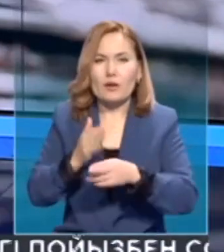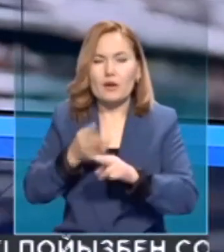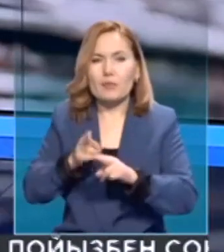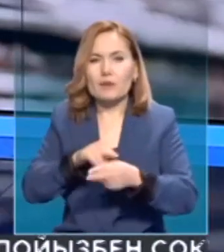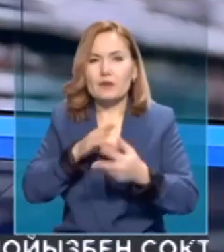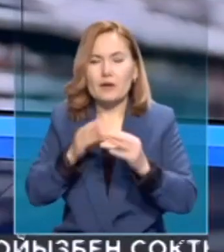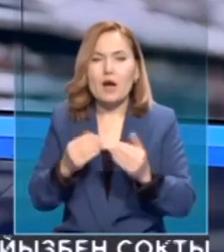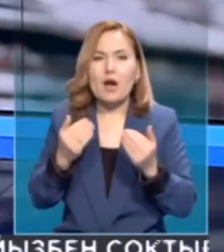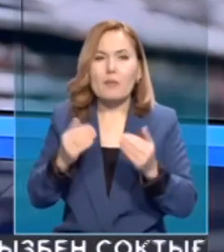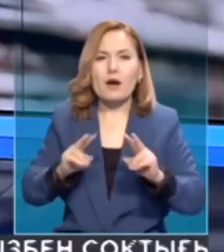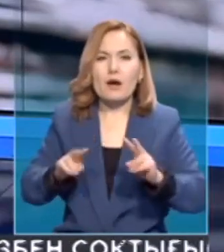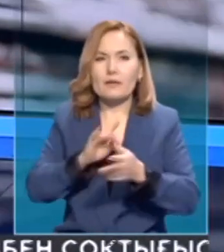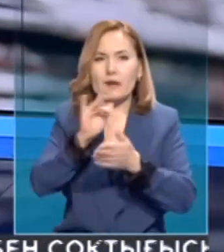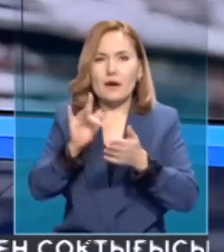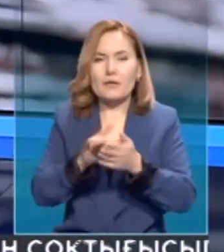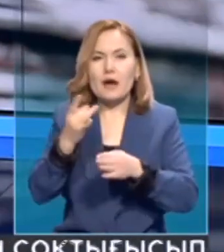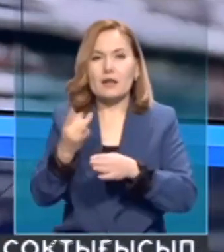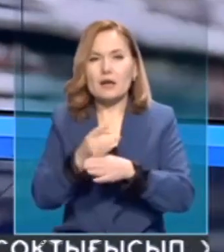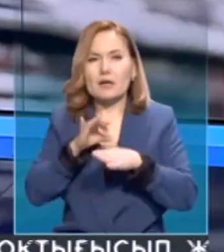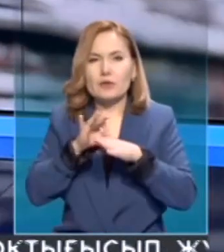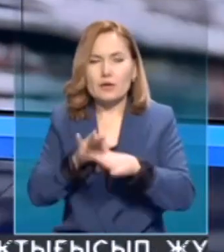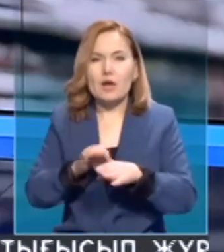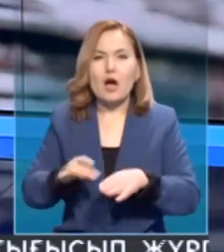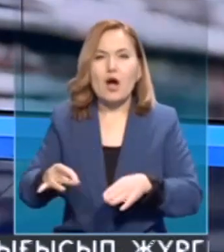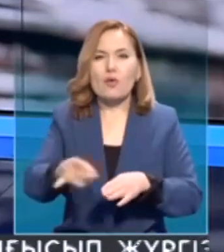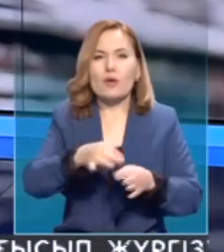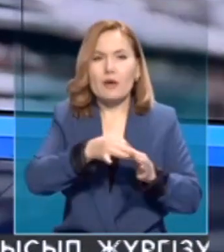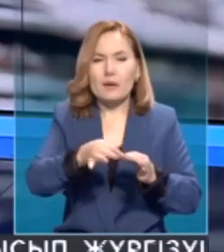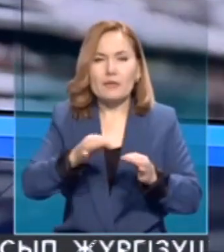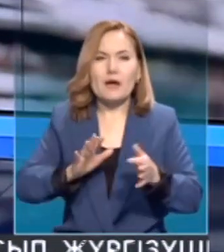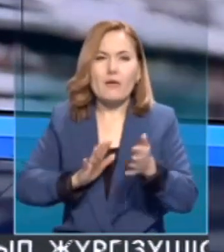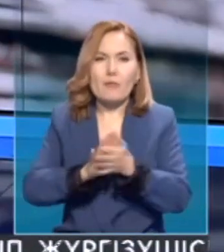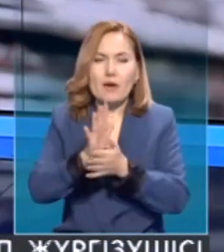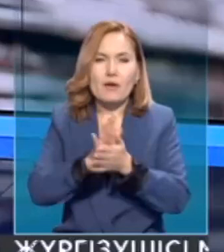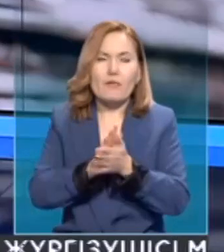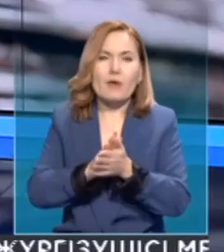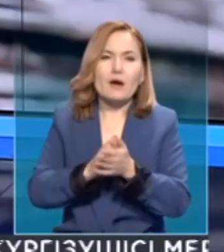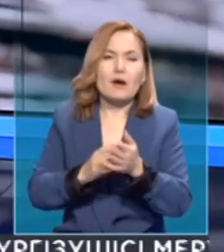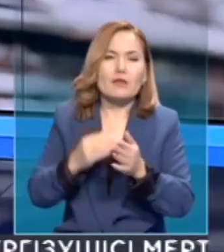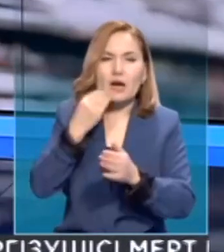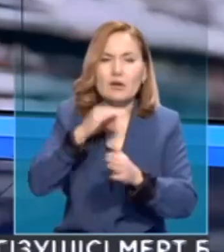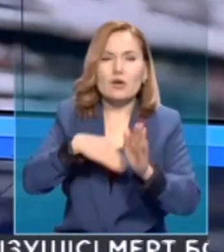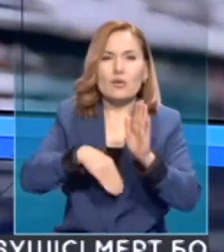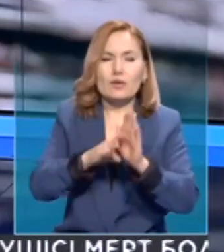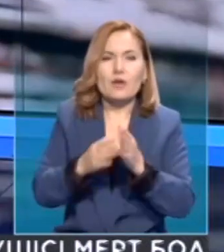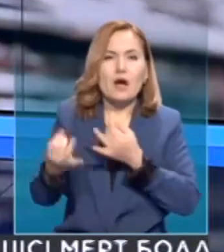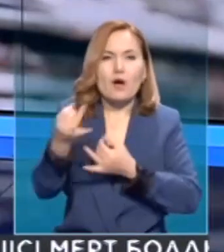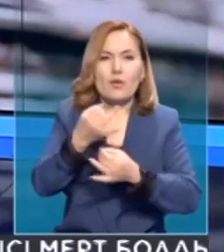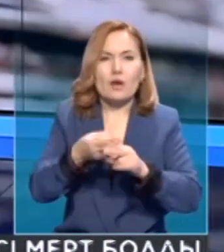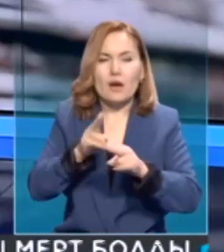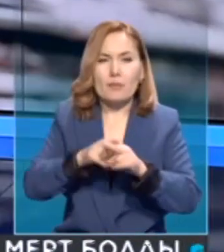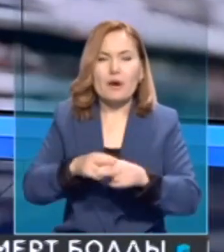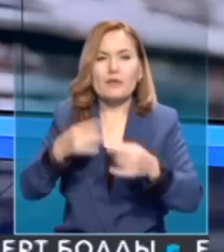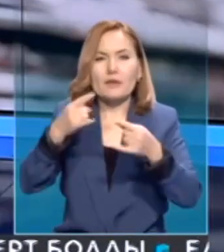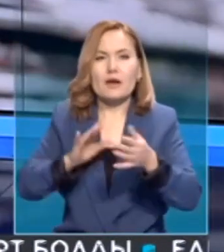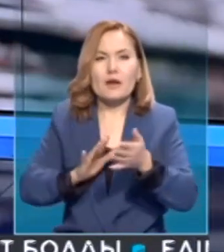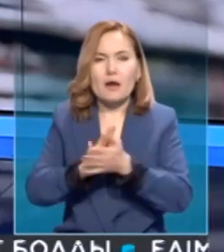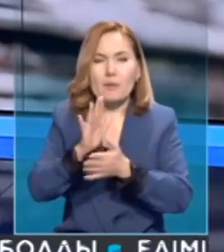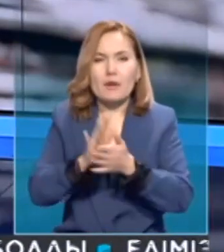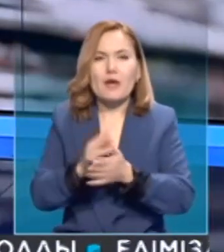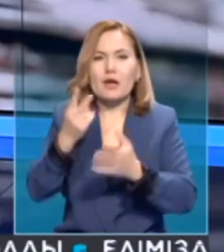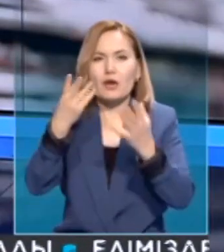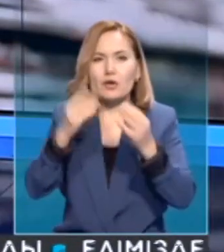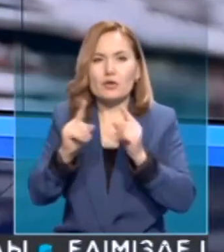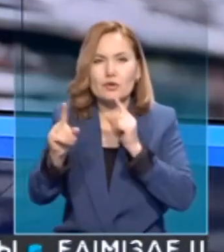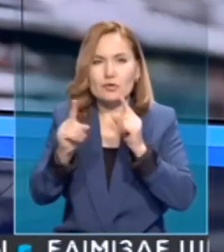Бұл туралы бүгін Елордада алғаш рет өтіп жатқан өңірлік мерзімді басылымдар форумында айтылды. Ақпарат құралдарын дамытуға қатысты 2 күндік